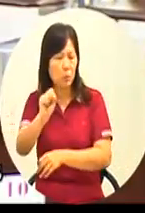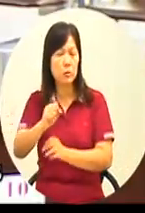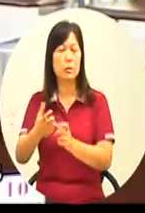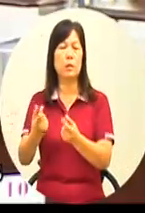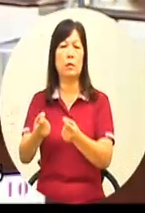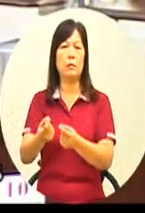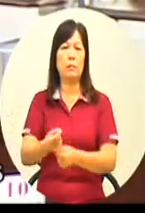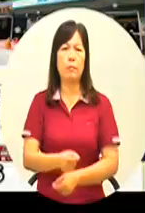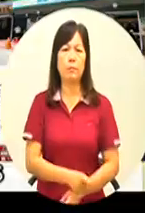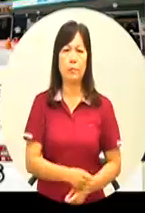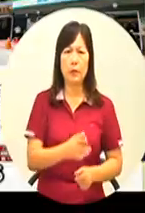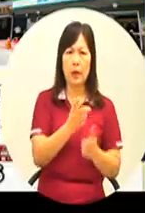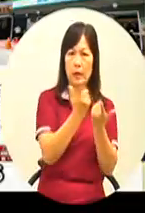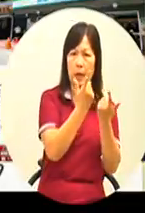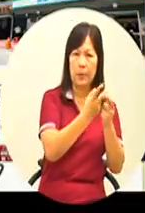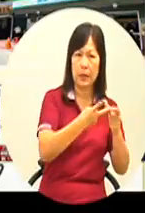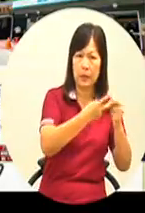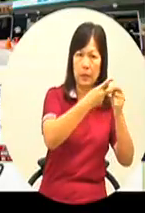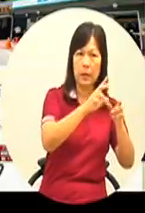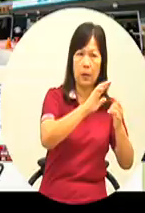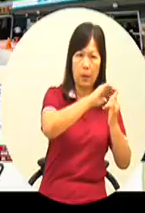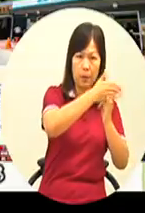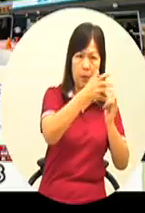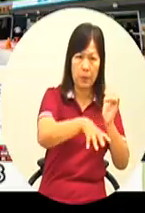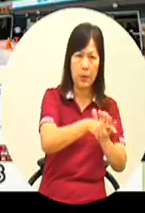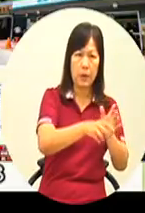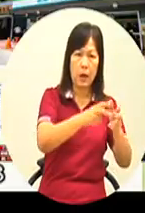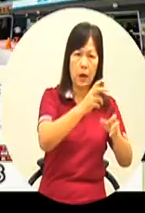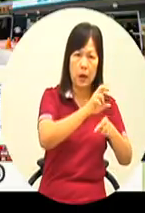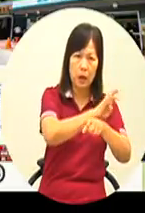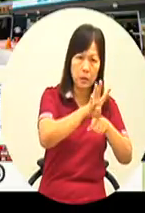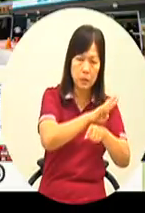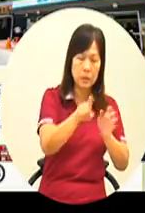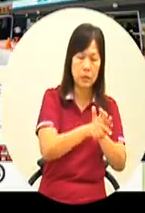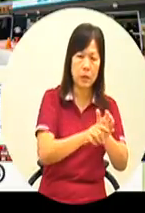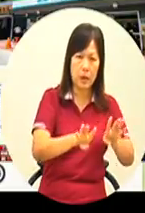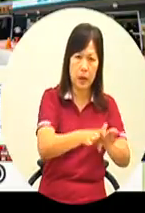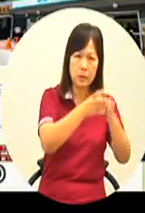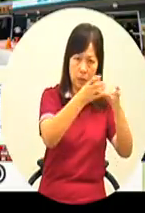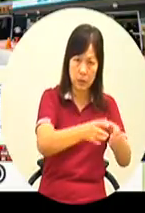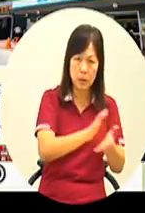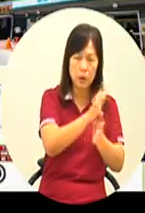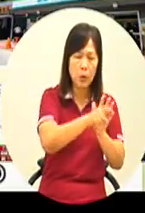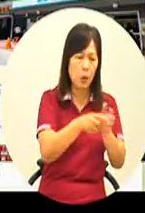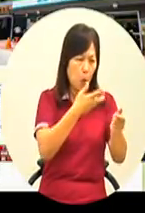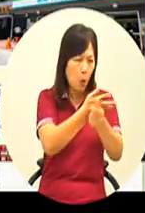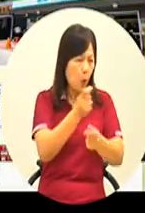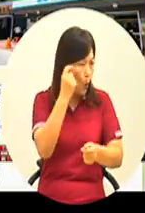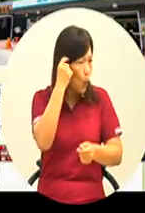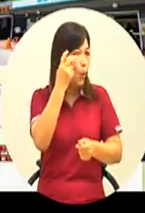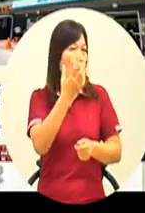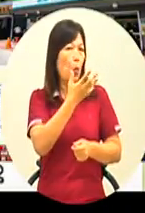台北第二殡仪馆呢，超商的进出之后哈，让人感觉明亮又方便性的，又提供